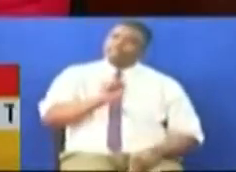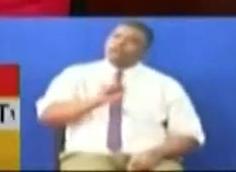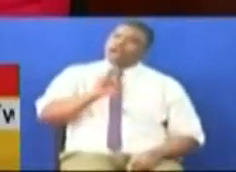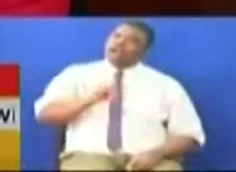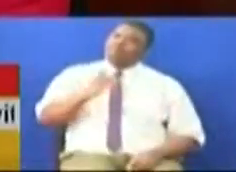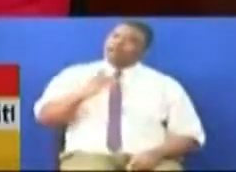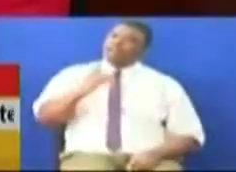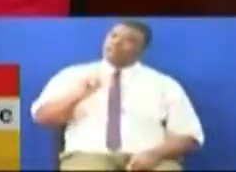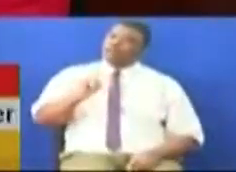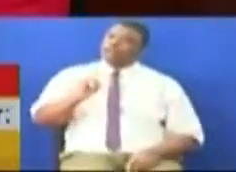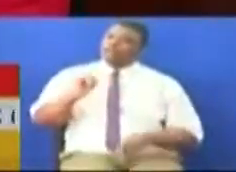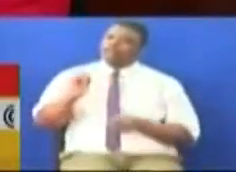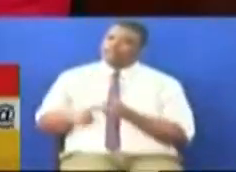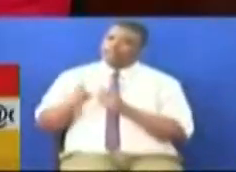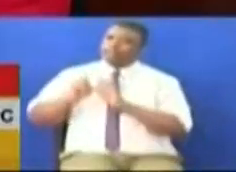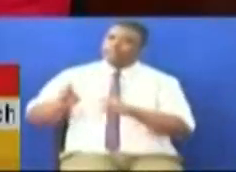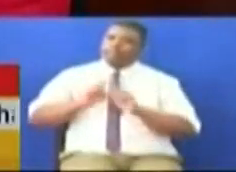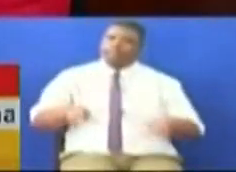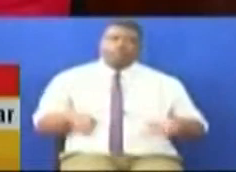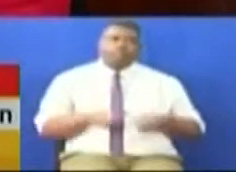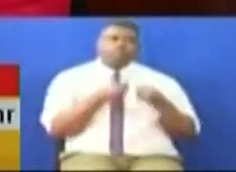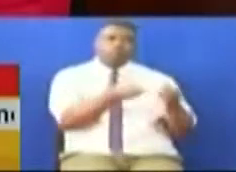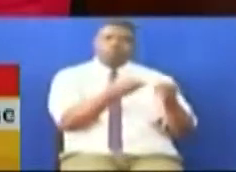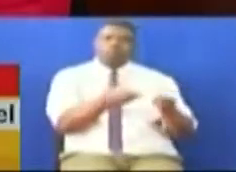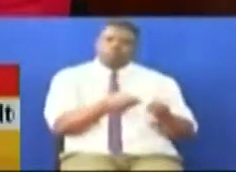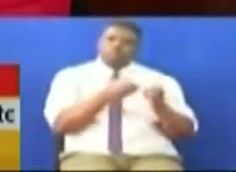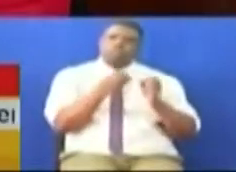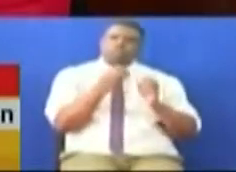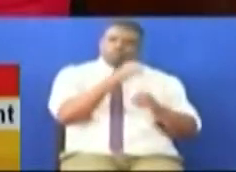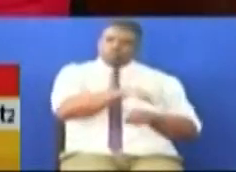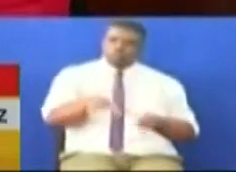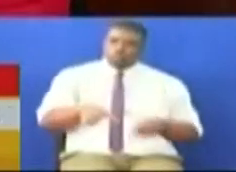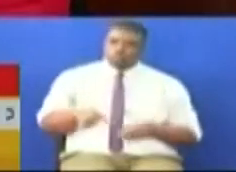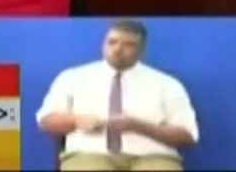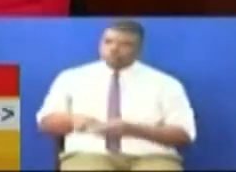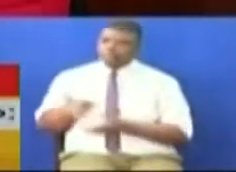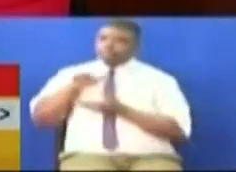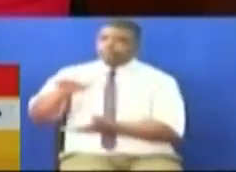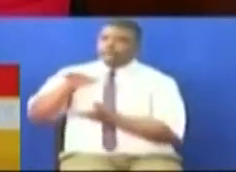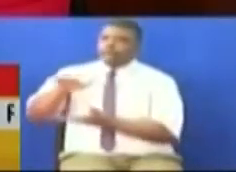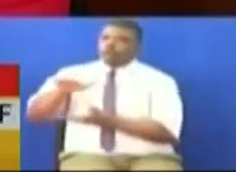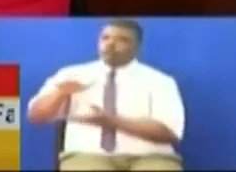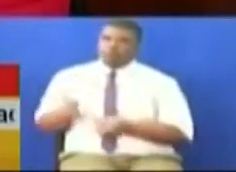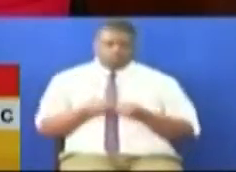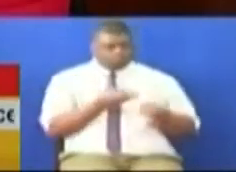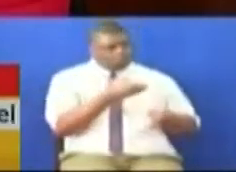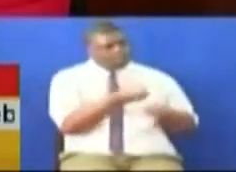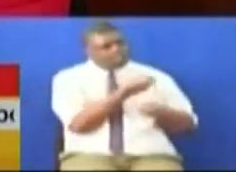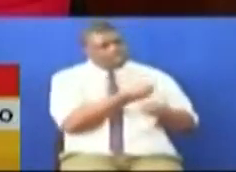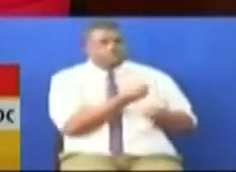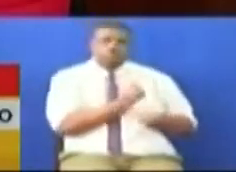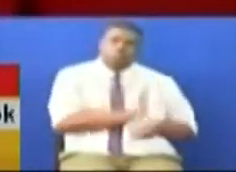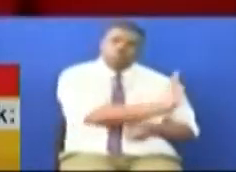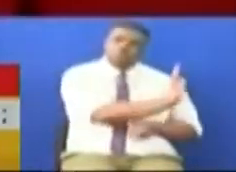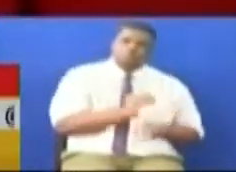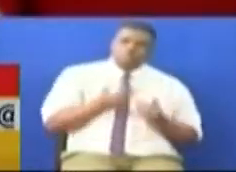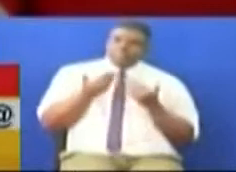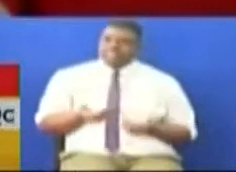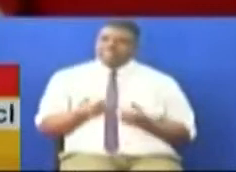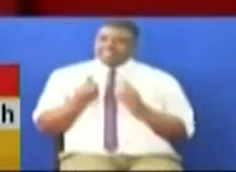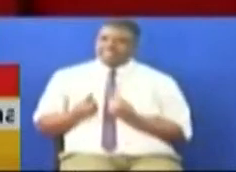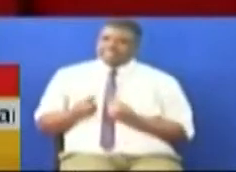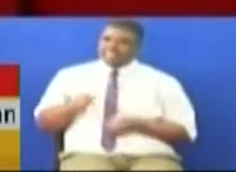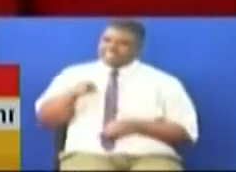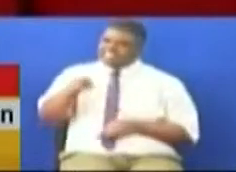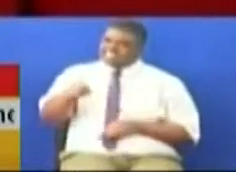kwenye soko. Kuna bando la chuo ambao wanaita boom, kuna bando ambao walitoa kwa ajili ya wafanyakazi wao. Sasa cha kushangaza, hizo